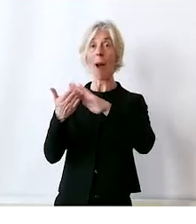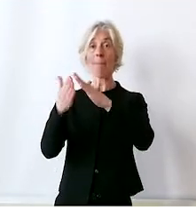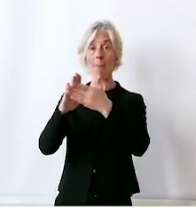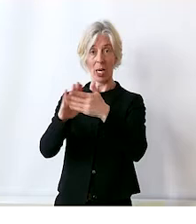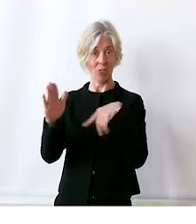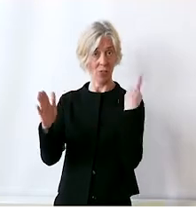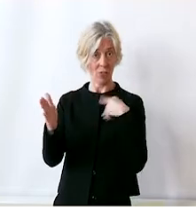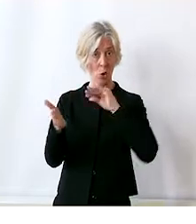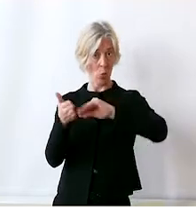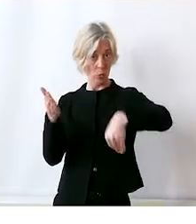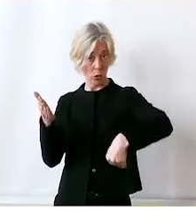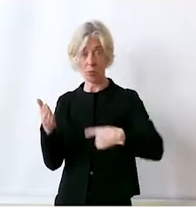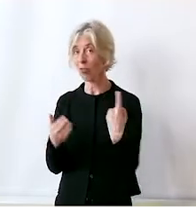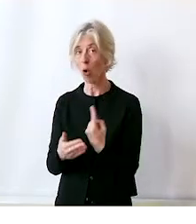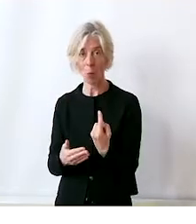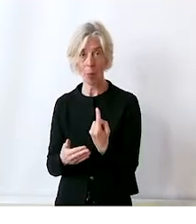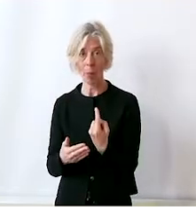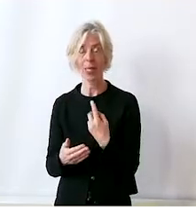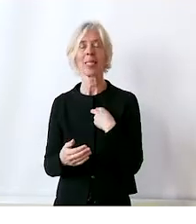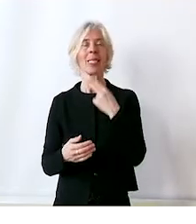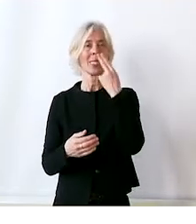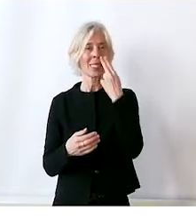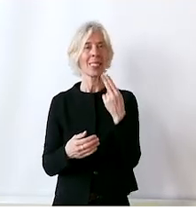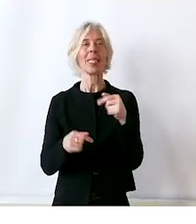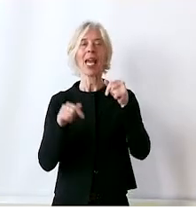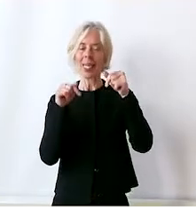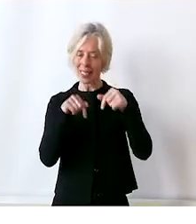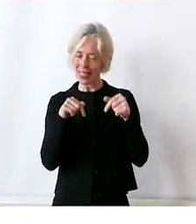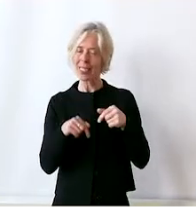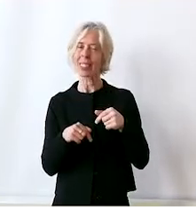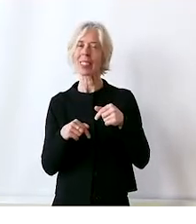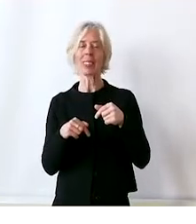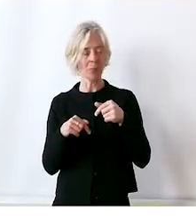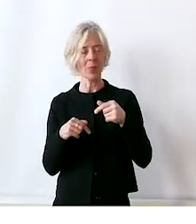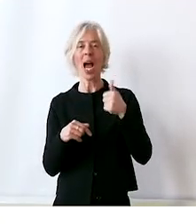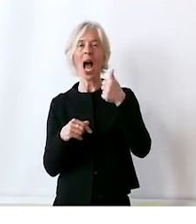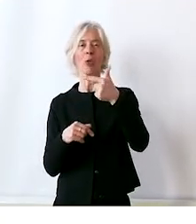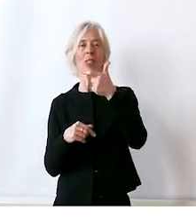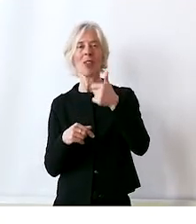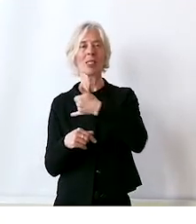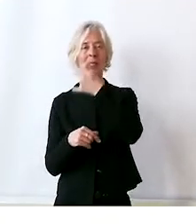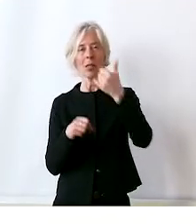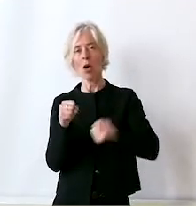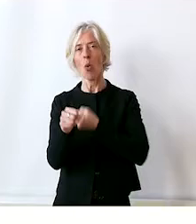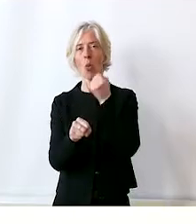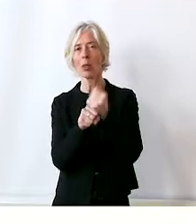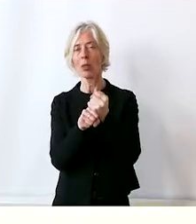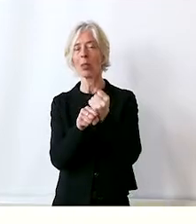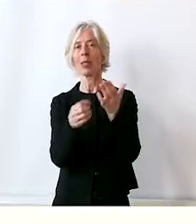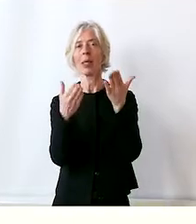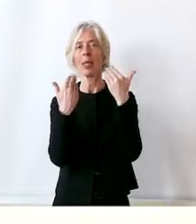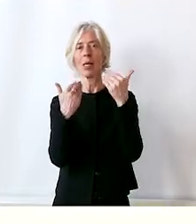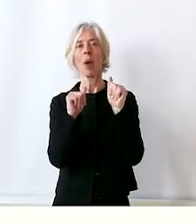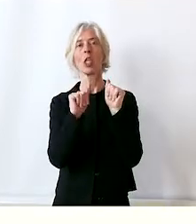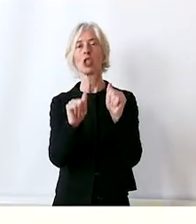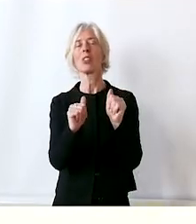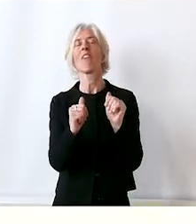der Klimaschutz die wichtigste Aufgabe des 21. Jahrhunderts ist. Es geht darum, die